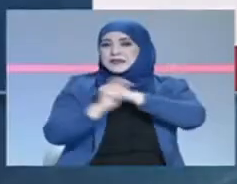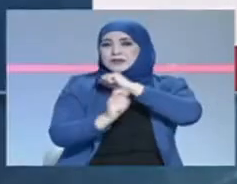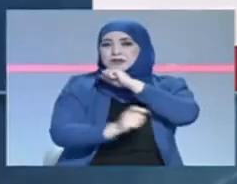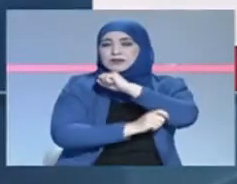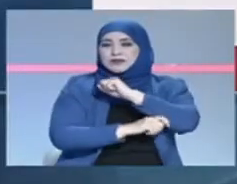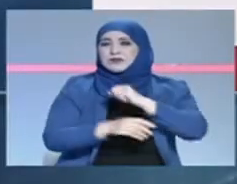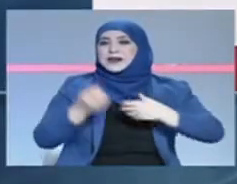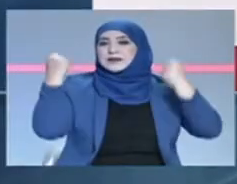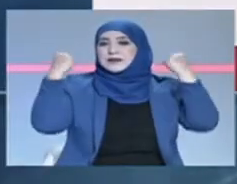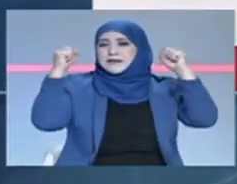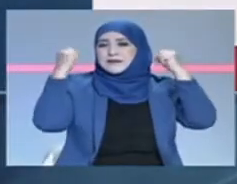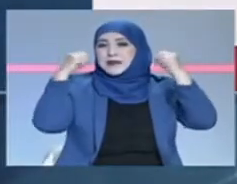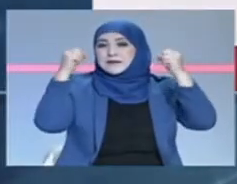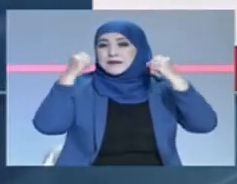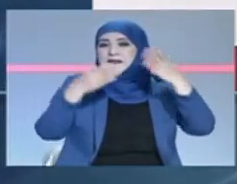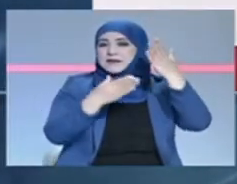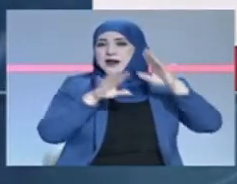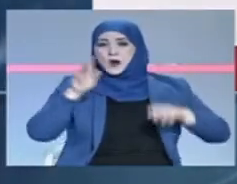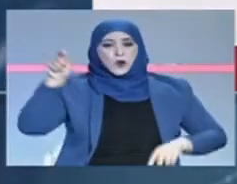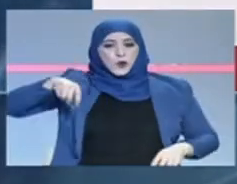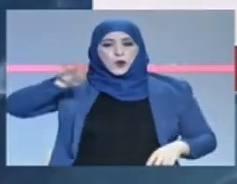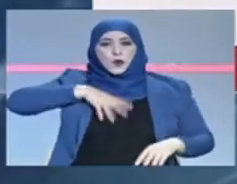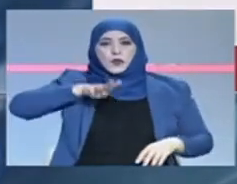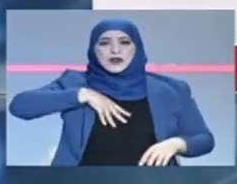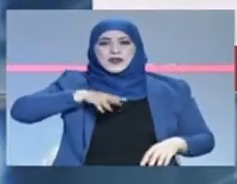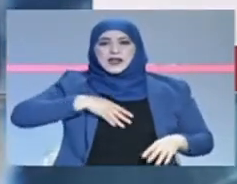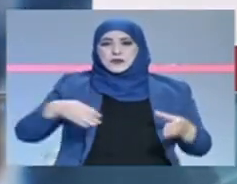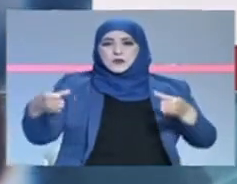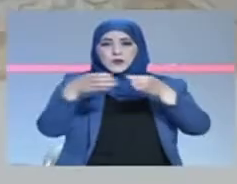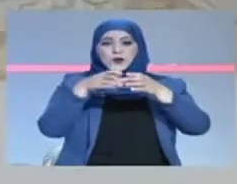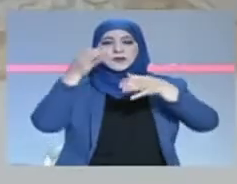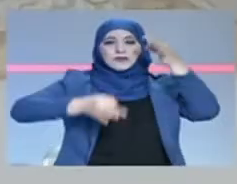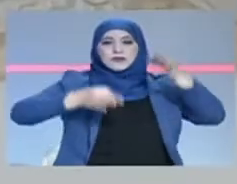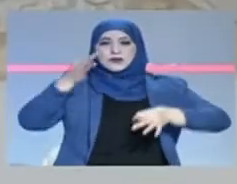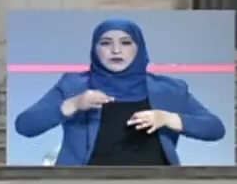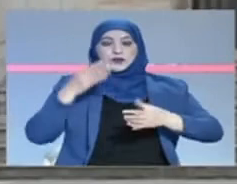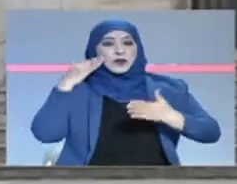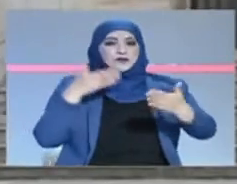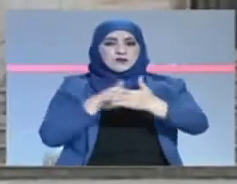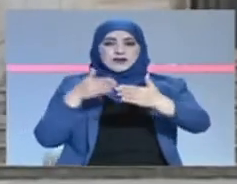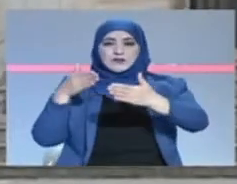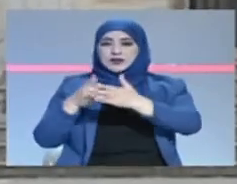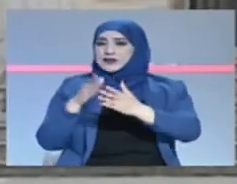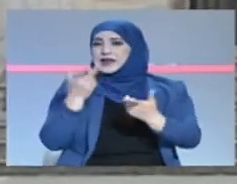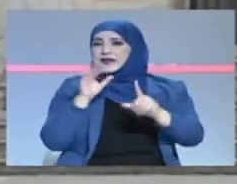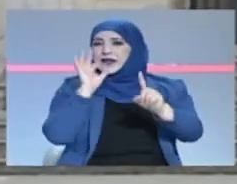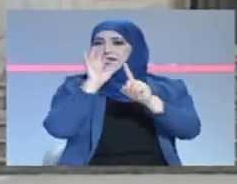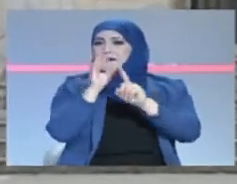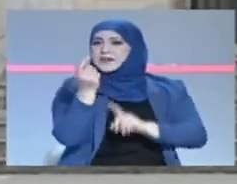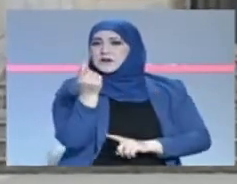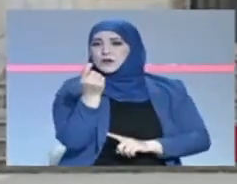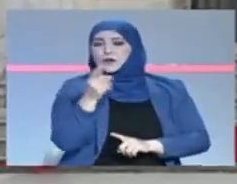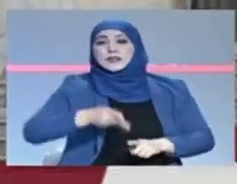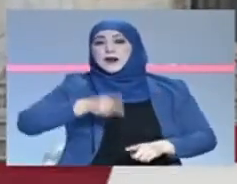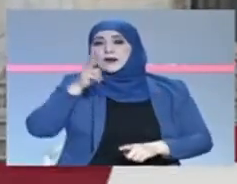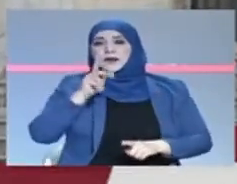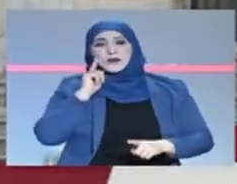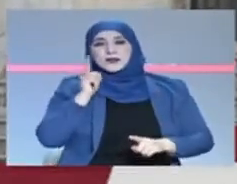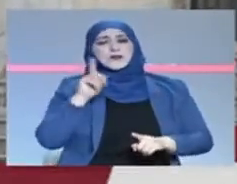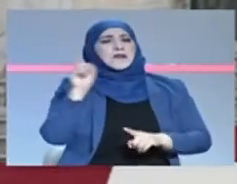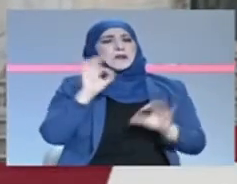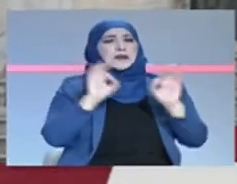إضراب القضاة وأعوان العدلية، لافتا إلى أن التعطيل كان لغايات مادية بحتة لا علاقة